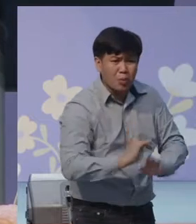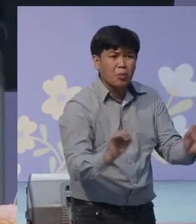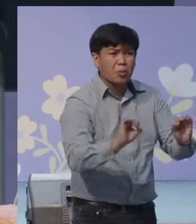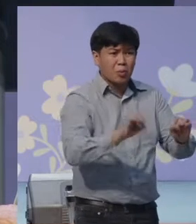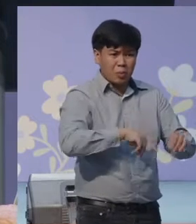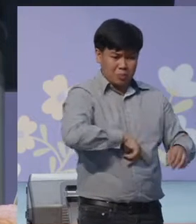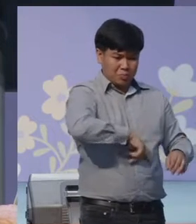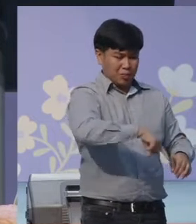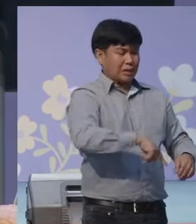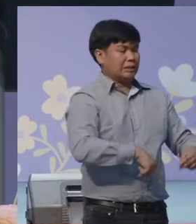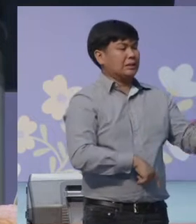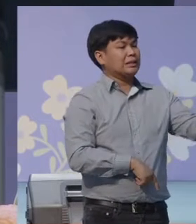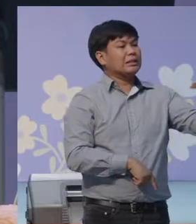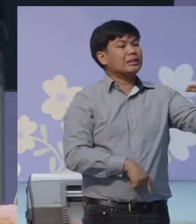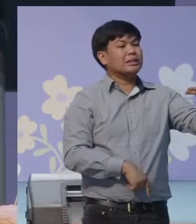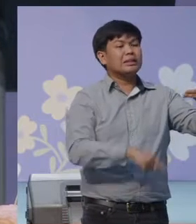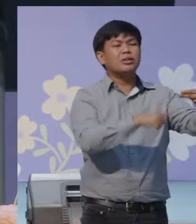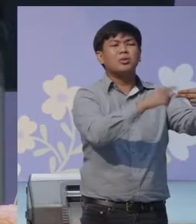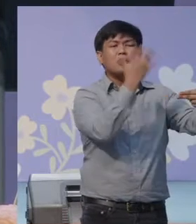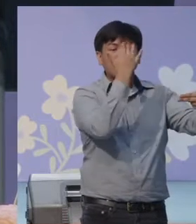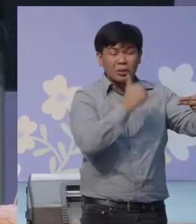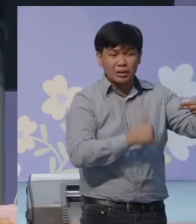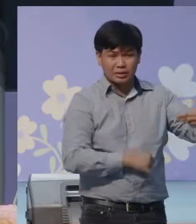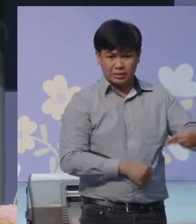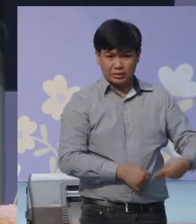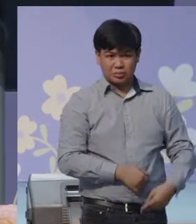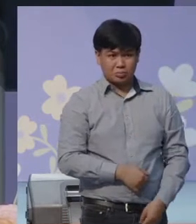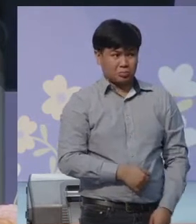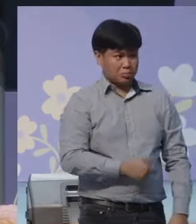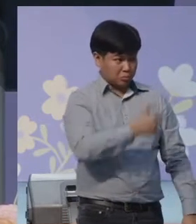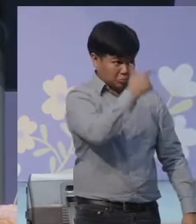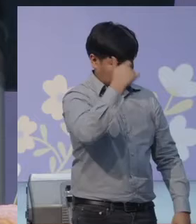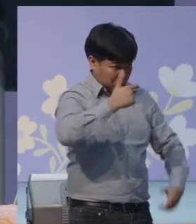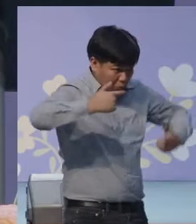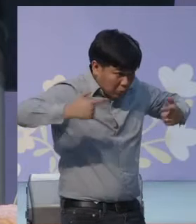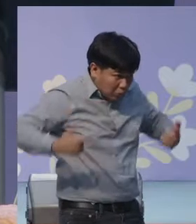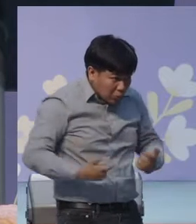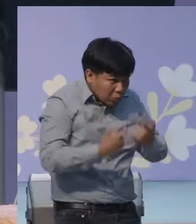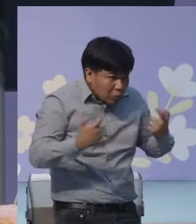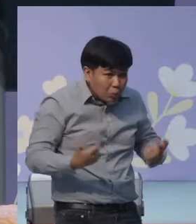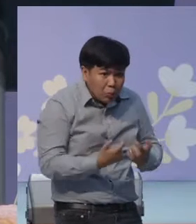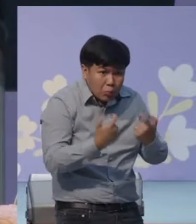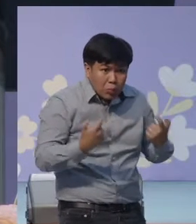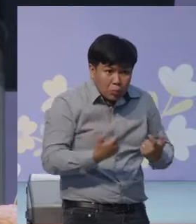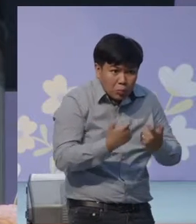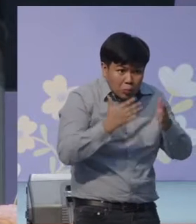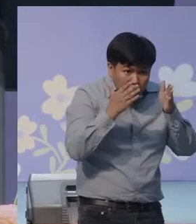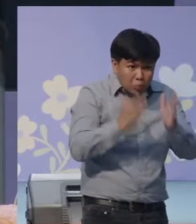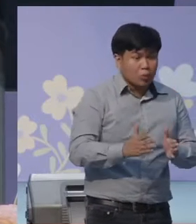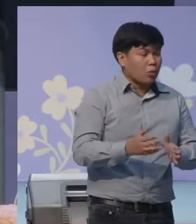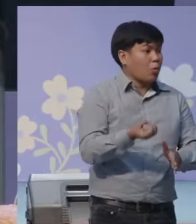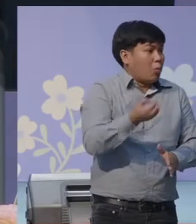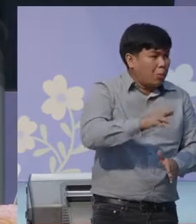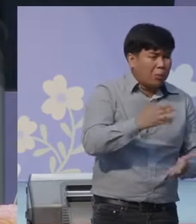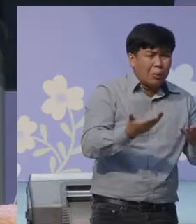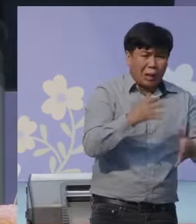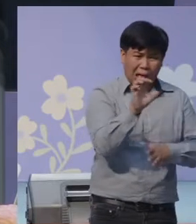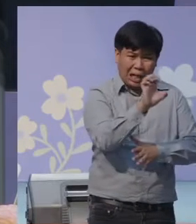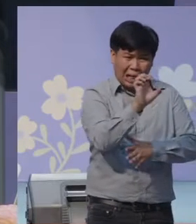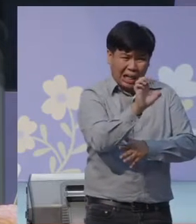si Hana? Dahil ba mahina si Elkanah? Dahil ba